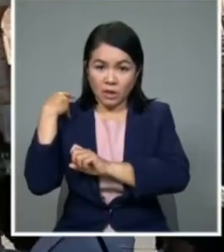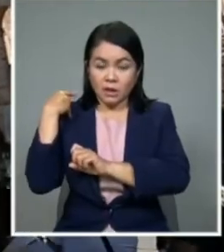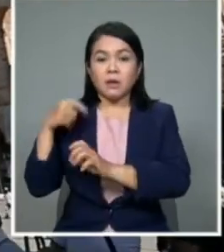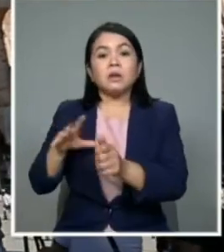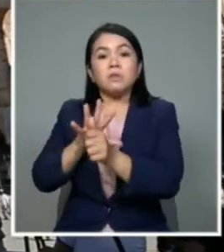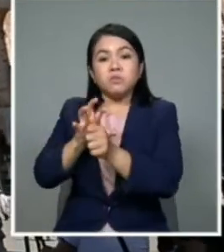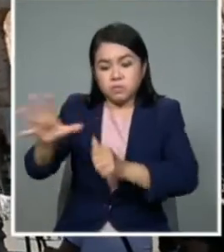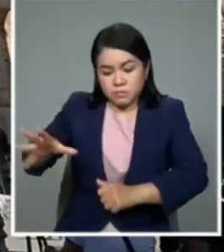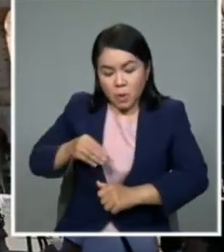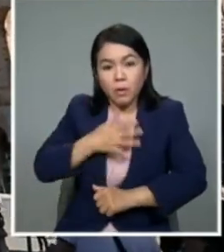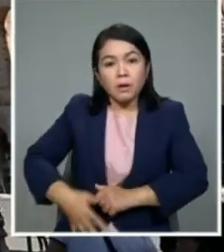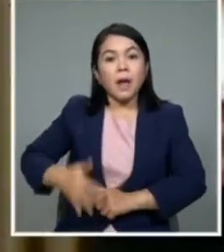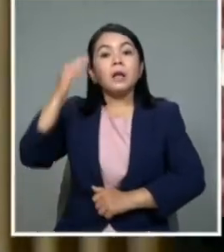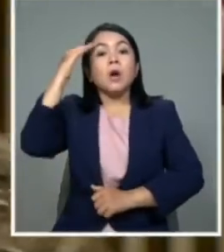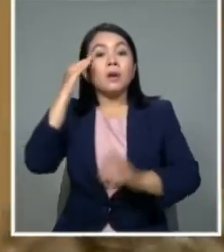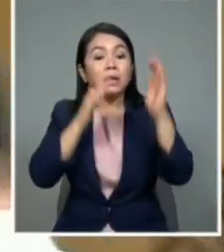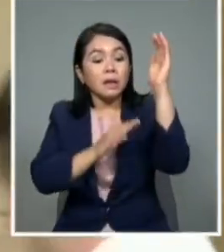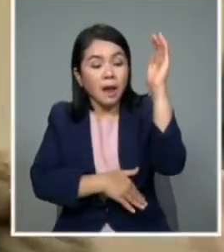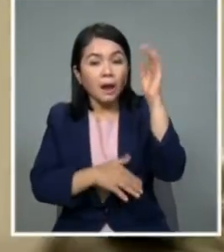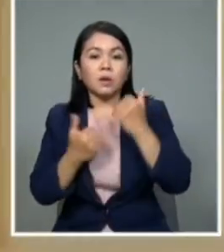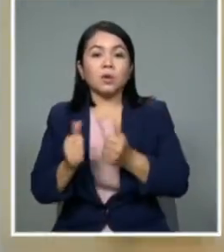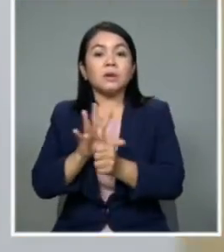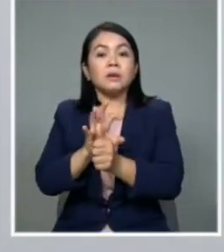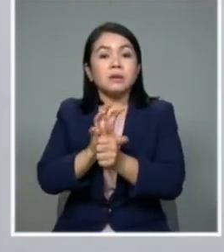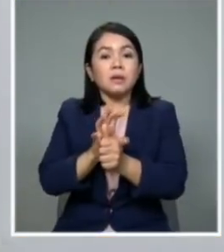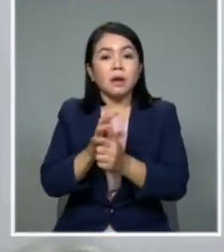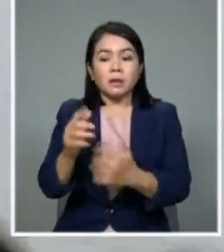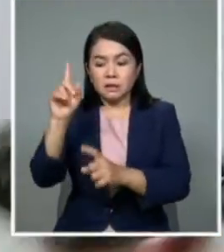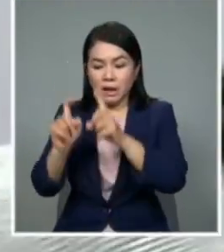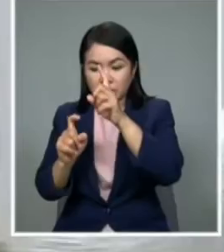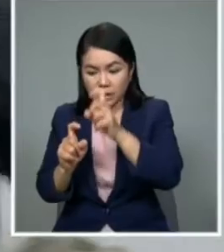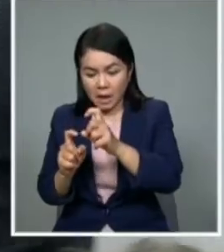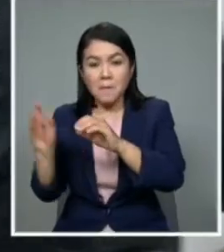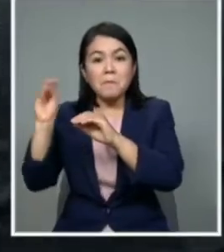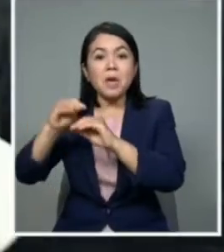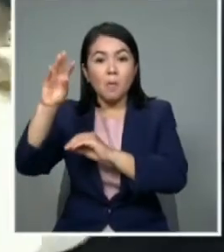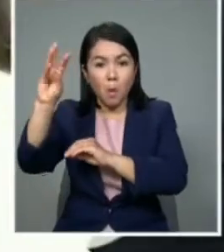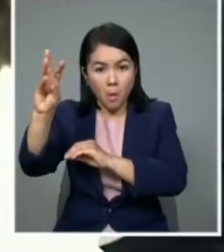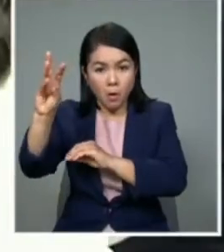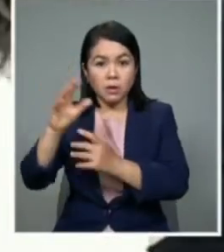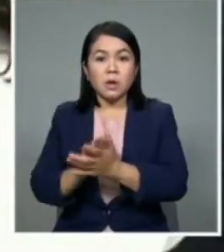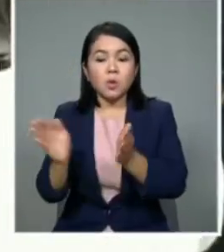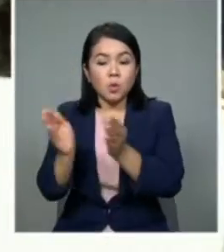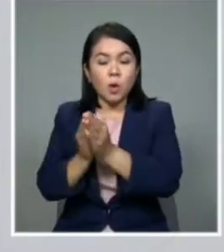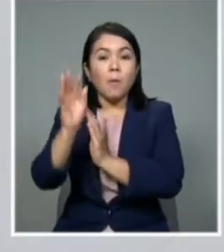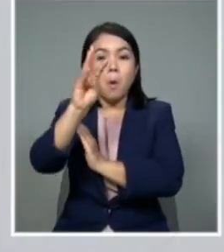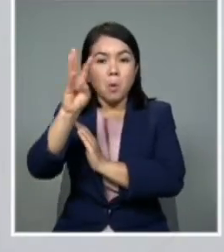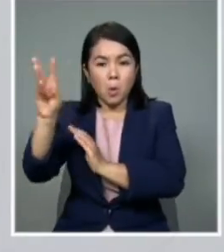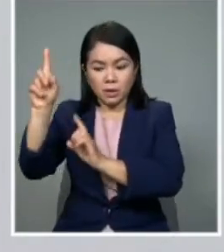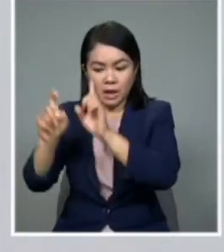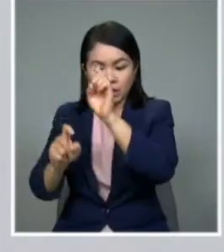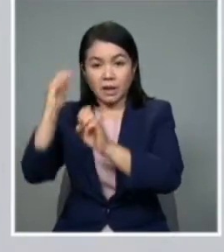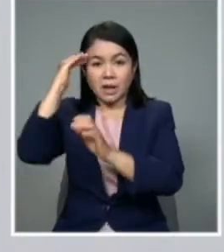ขณะที่ในเอเชียเกาหลีใต้รายงานล่าสุดในวันนี้พบผู้เสียชีวิตเพิ่มขึ้นอีก6คนเป็น66คนแล้วนะ